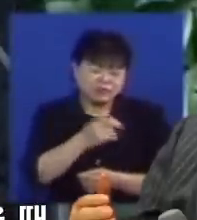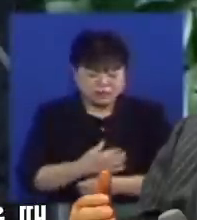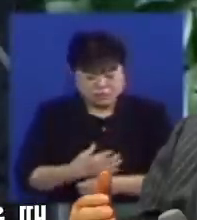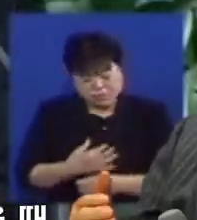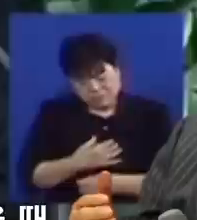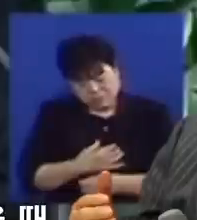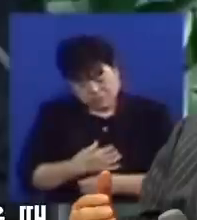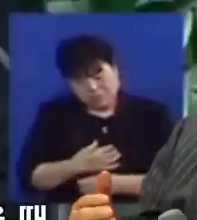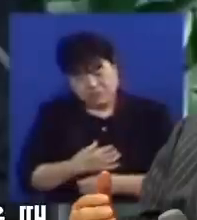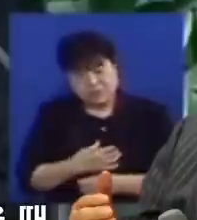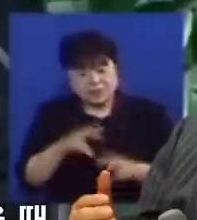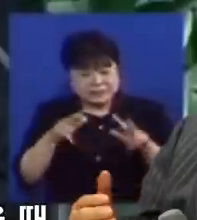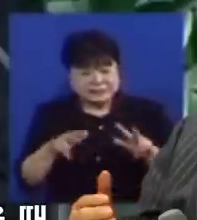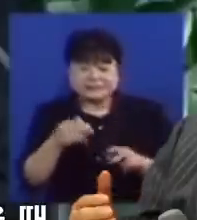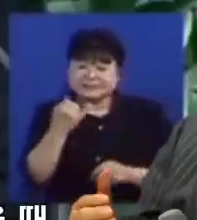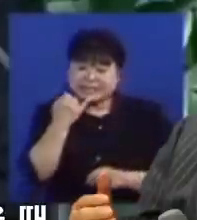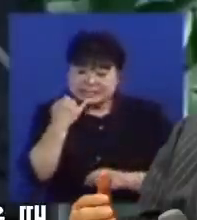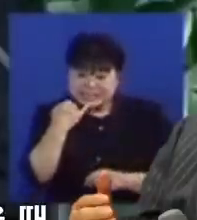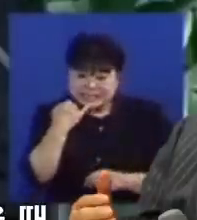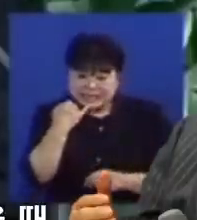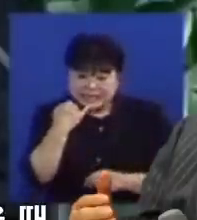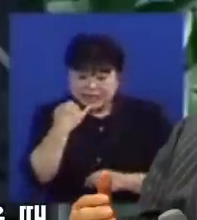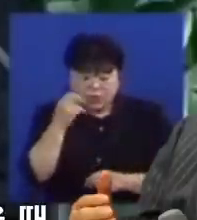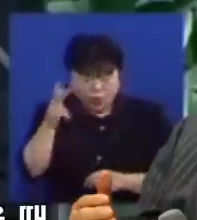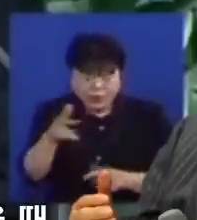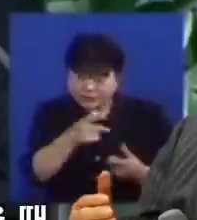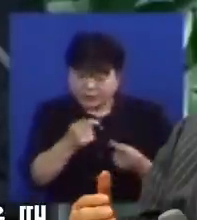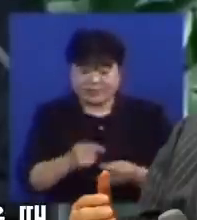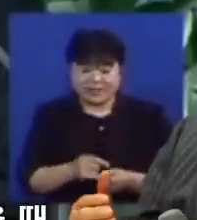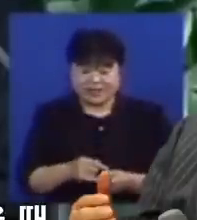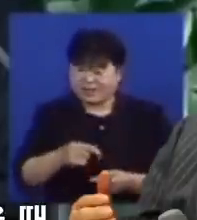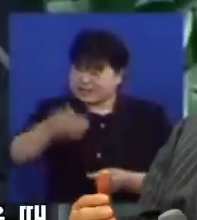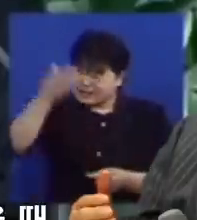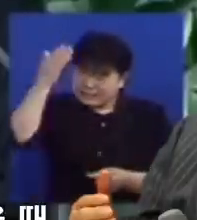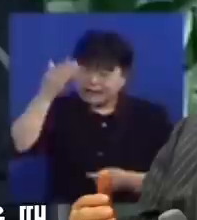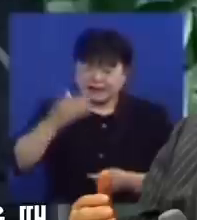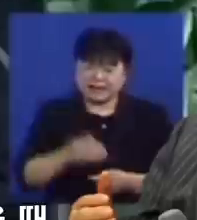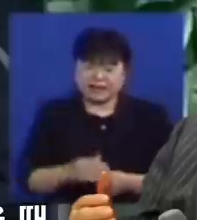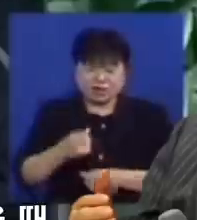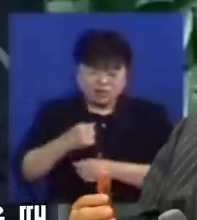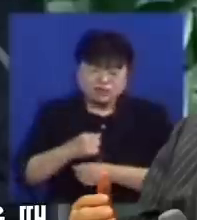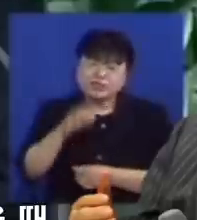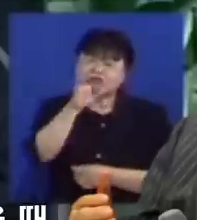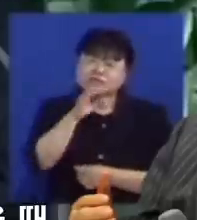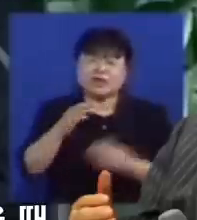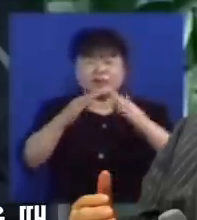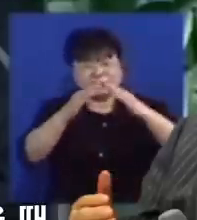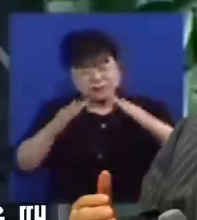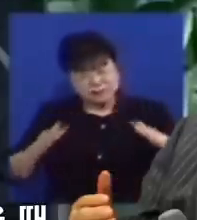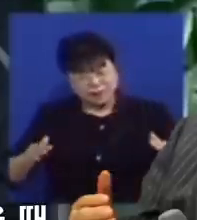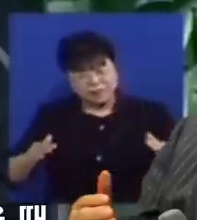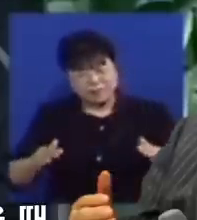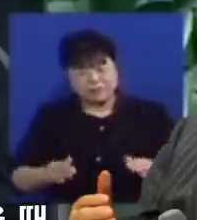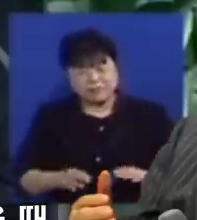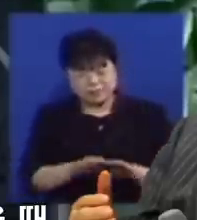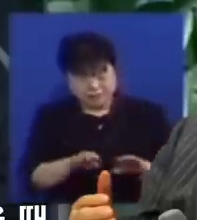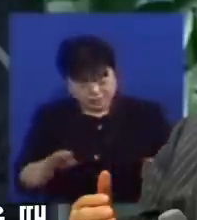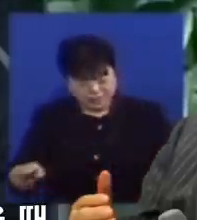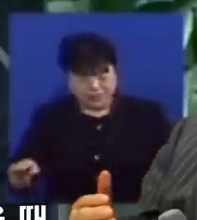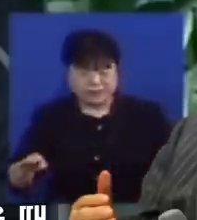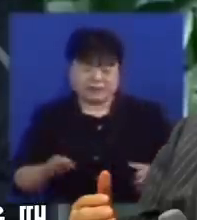괴로웠습니다. 지금은 훈련소가 호텔 같지만 그때는 그냥 천막에 맨 마룻바닥에